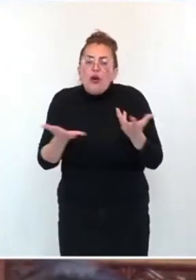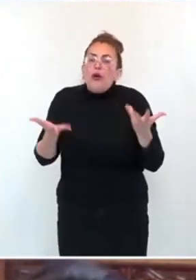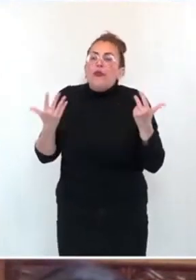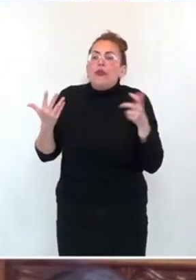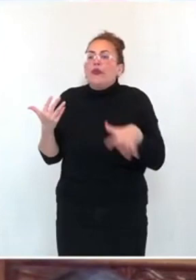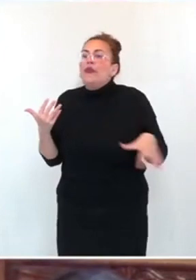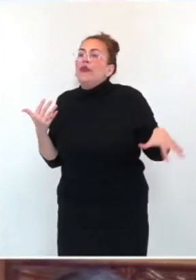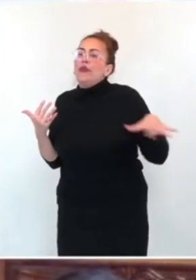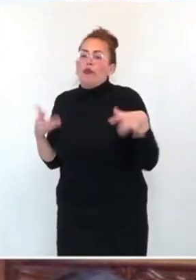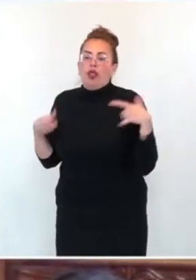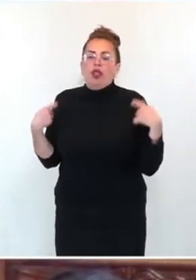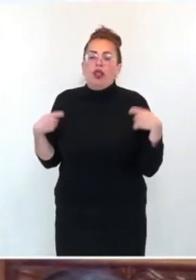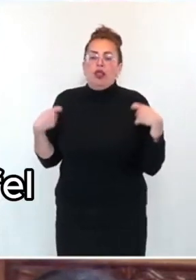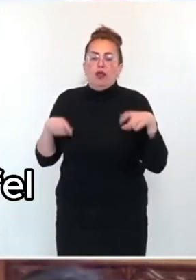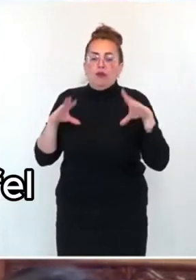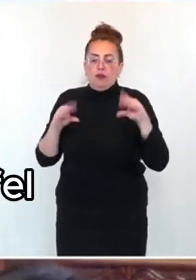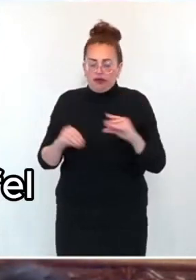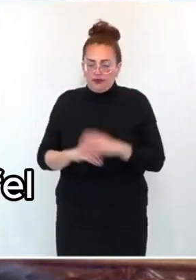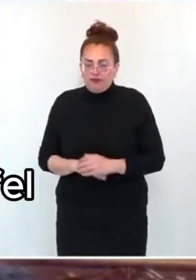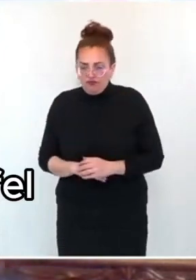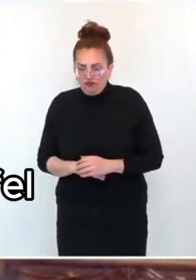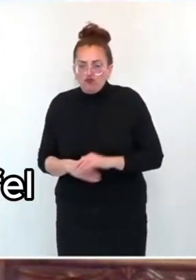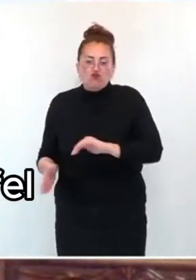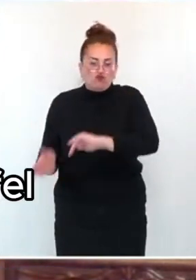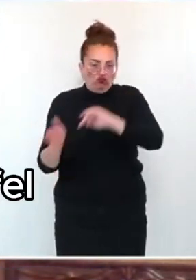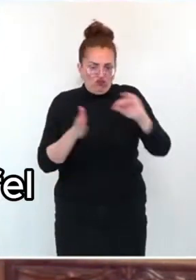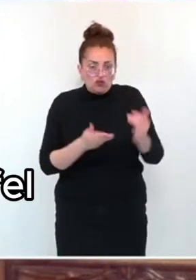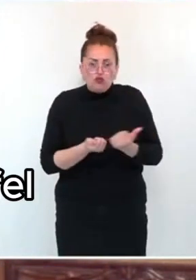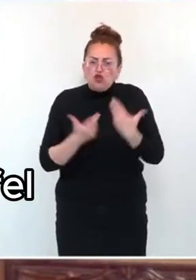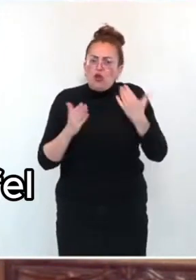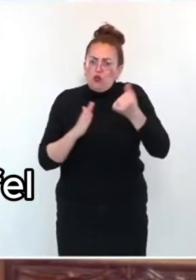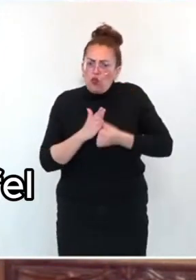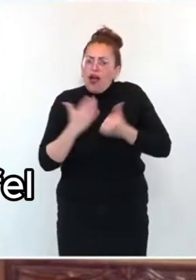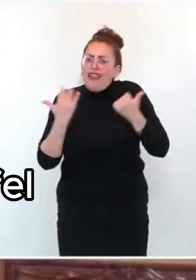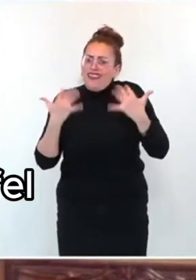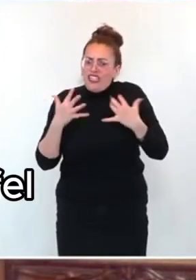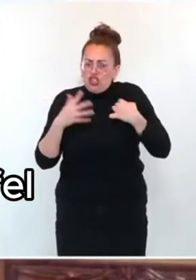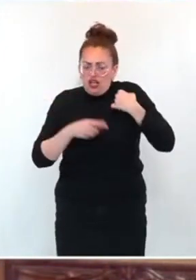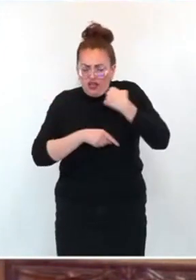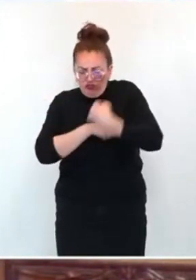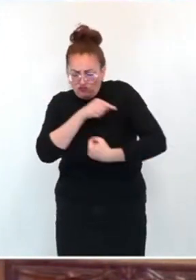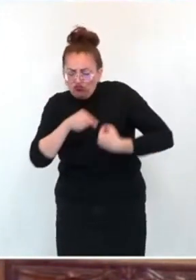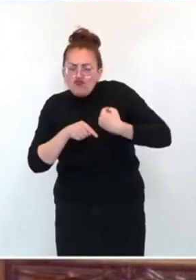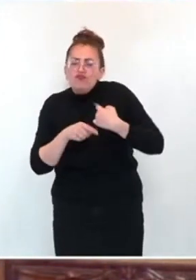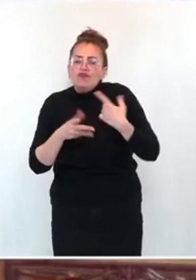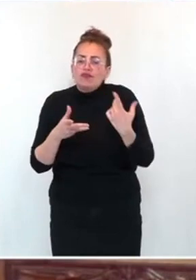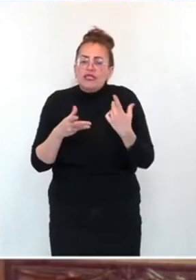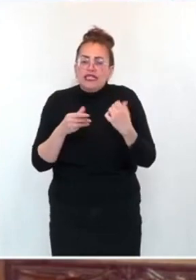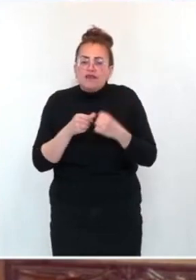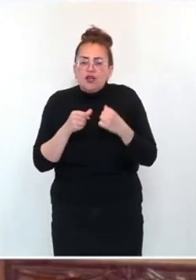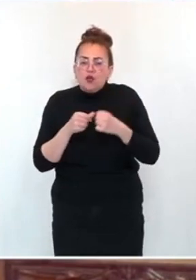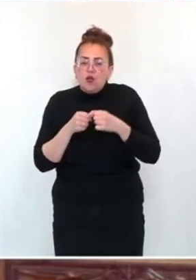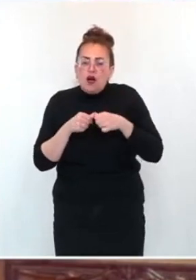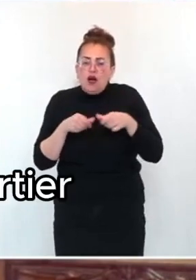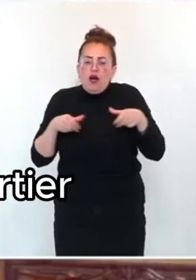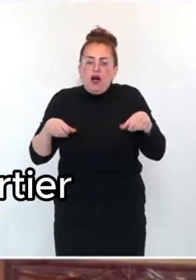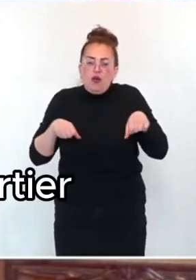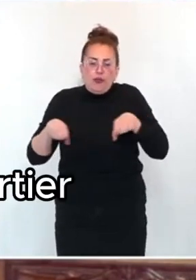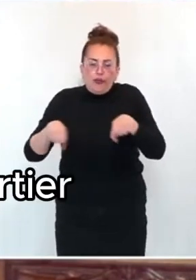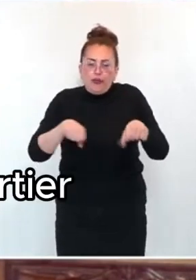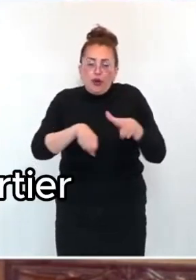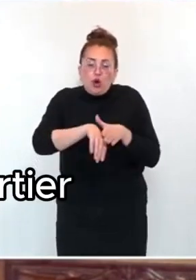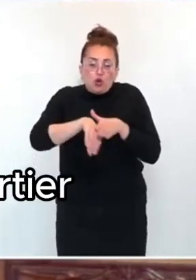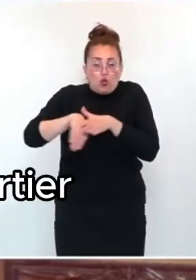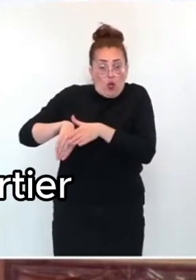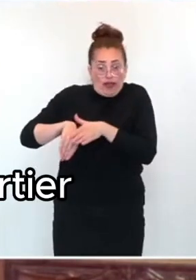mois, avant même ce protocole, à la revoyure du plan guide de la ZAC Garonne-Eiffel, donc sur la rive droite qui est de la Souille, pour